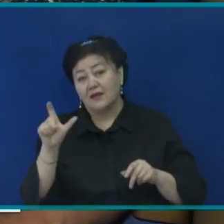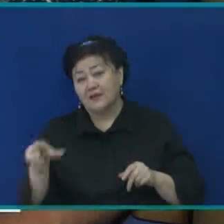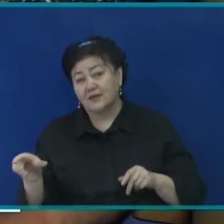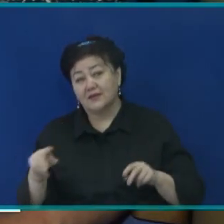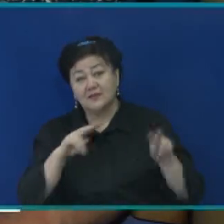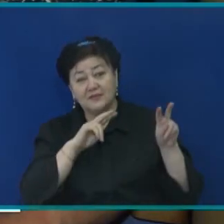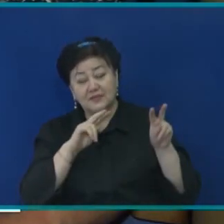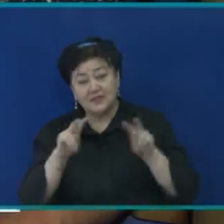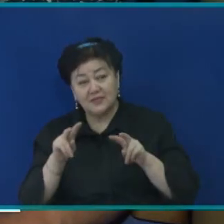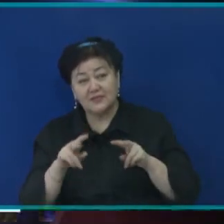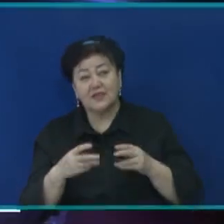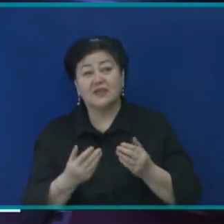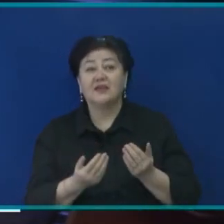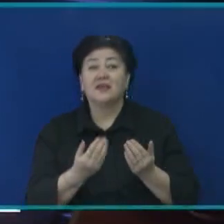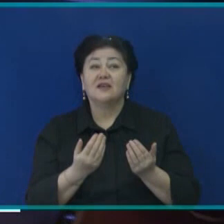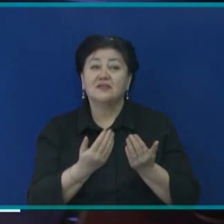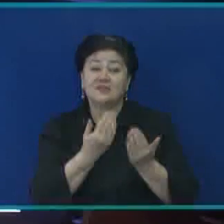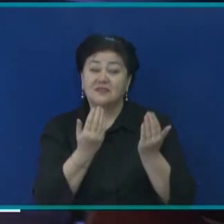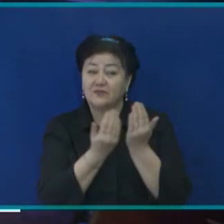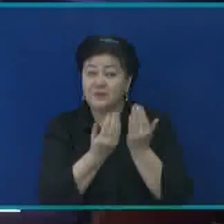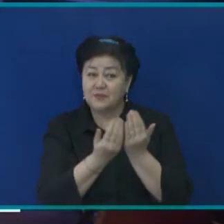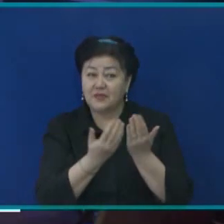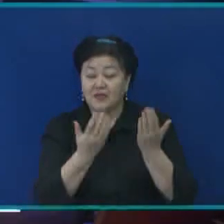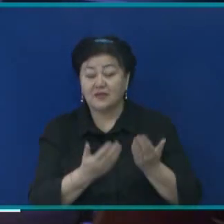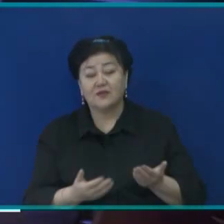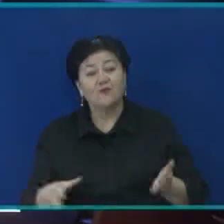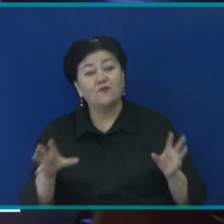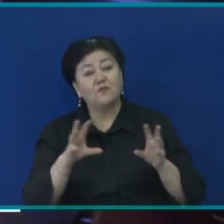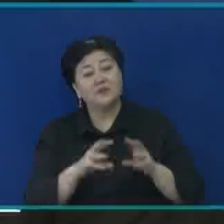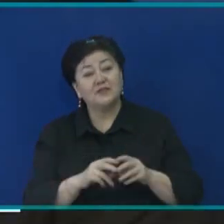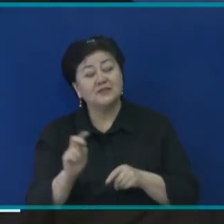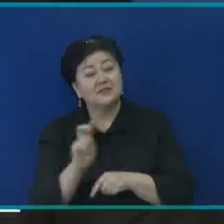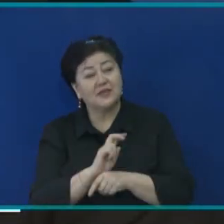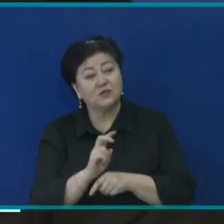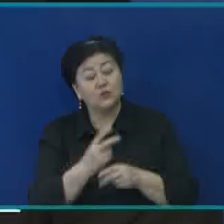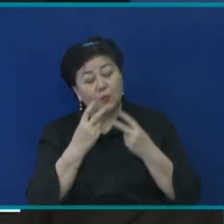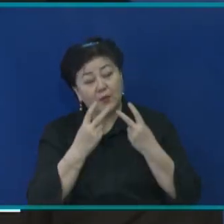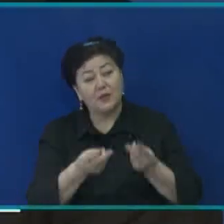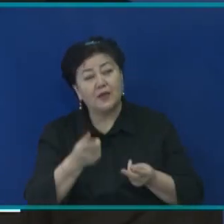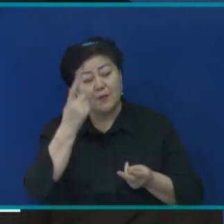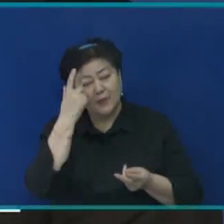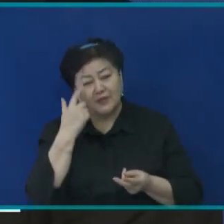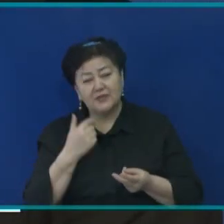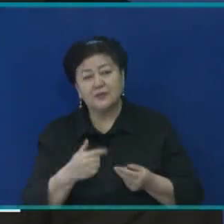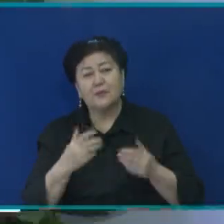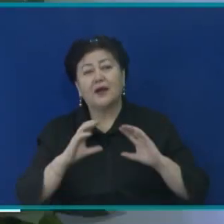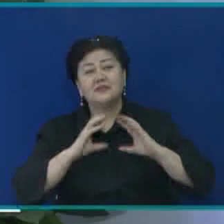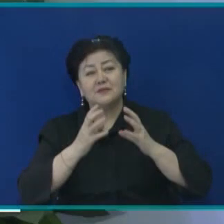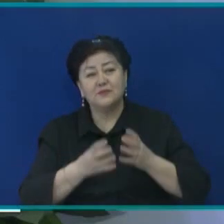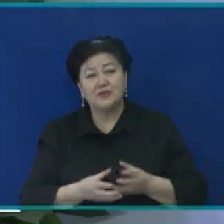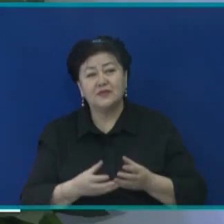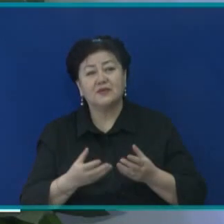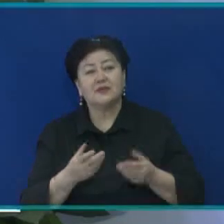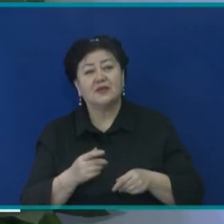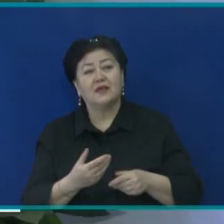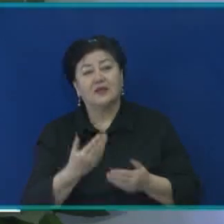махаббат» пьесасының қойылымы өтті. Театр актерлері көрермендермен бірге ақынның өзін түсінуге, оның әлеміне енуге тырысты.